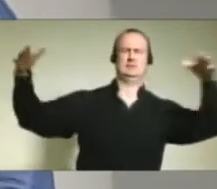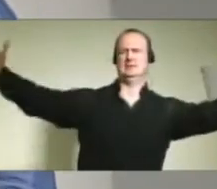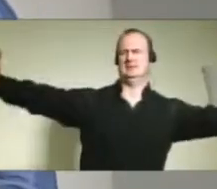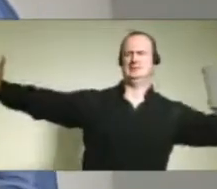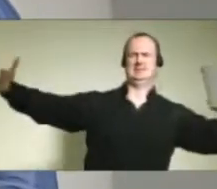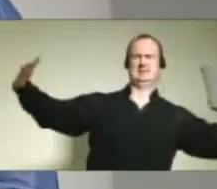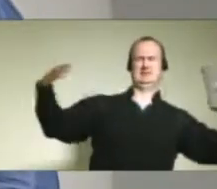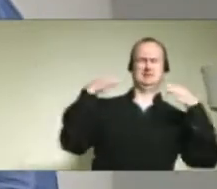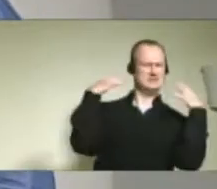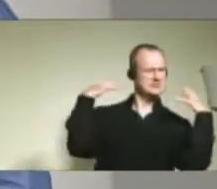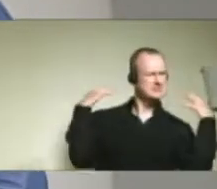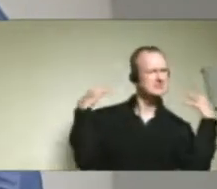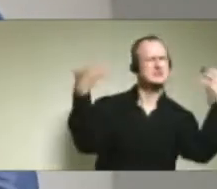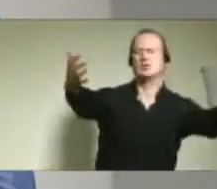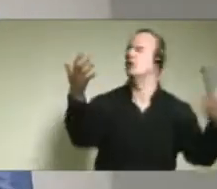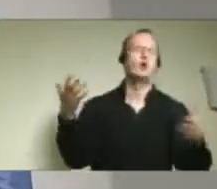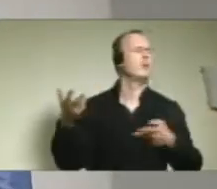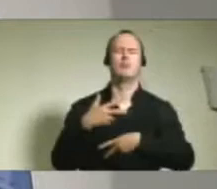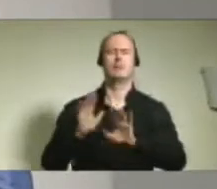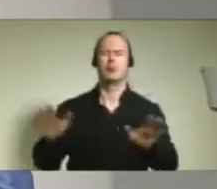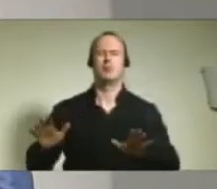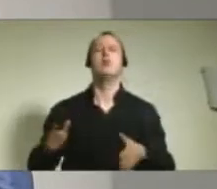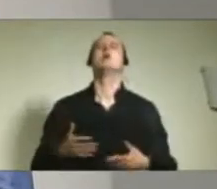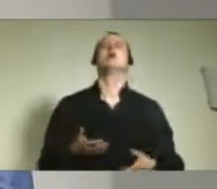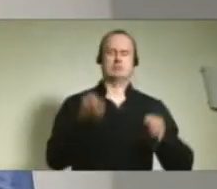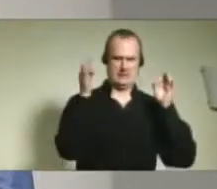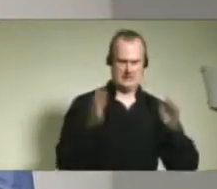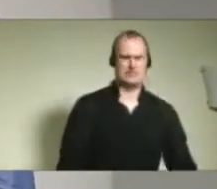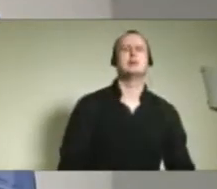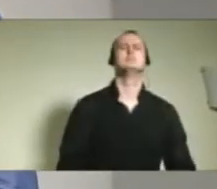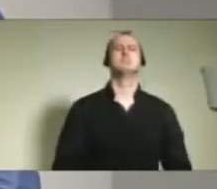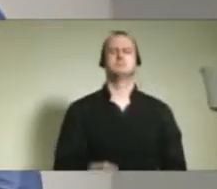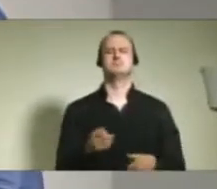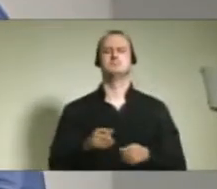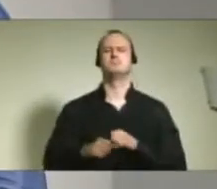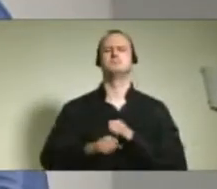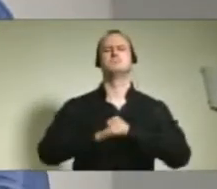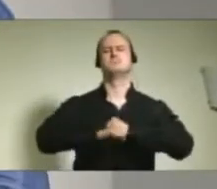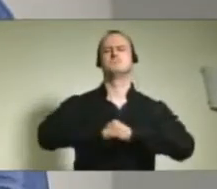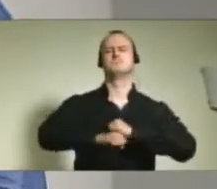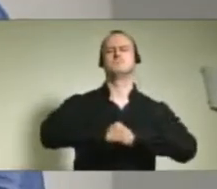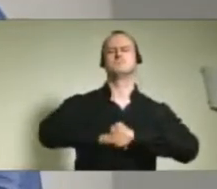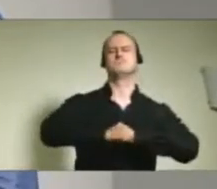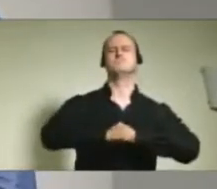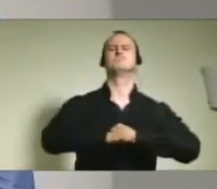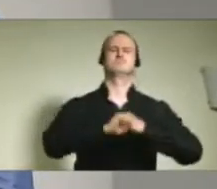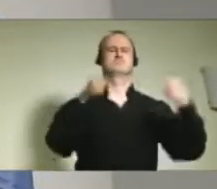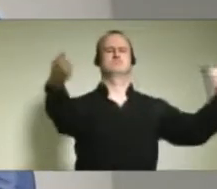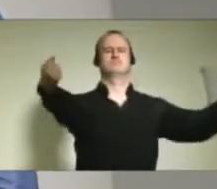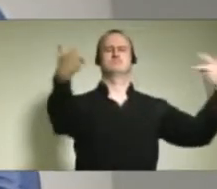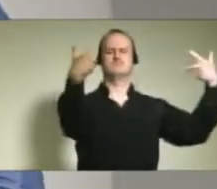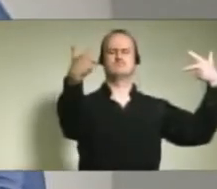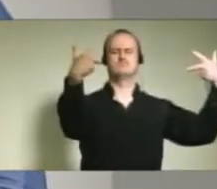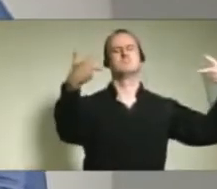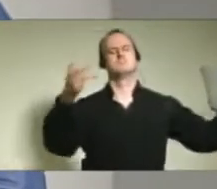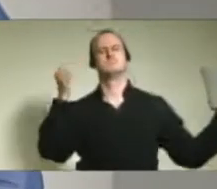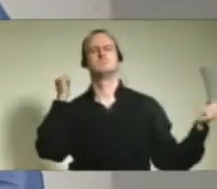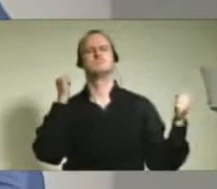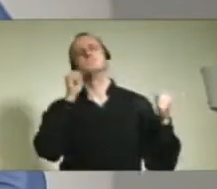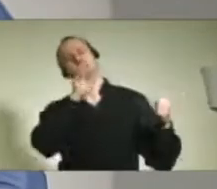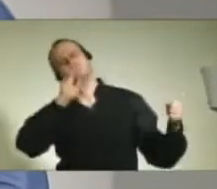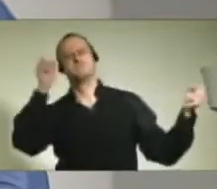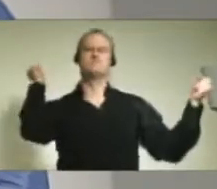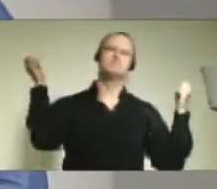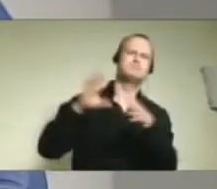presse pour faire comprendre aux résidents de Windsor, Essex, ce qui arrivait à cause de ces